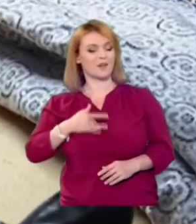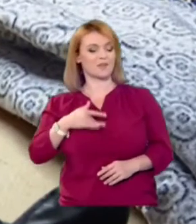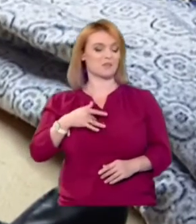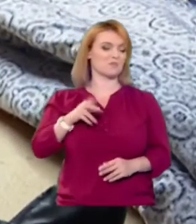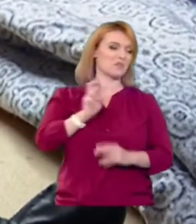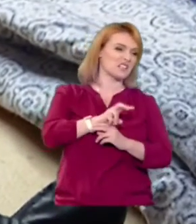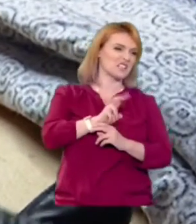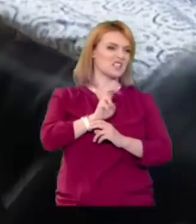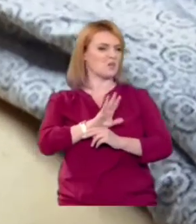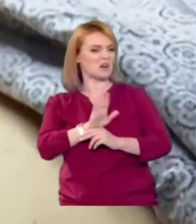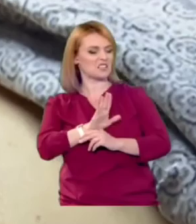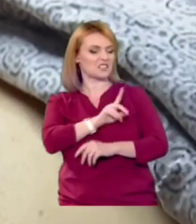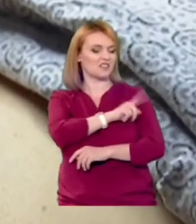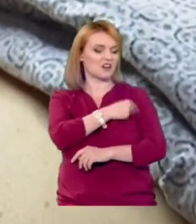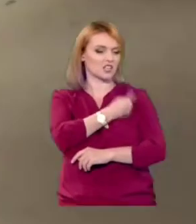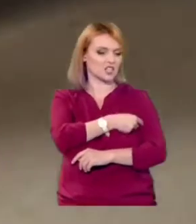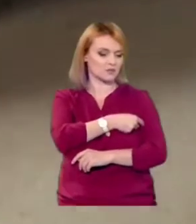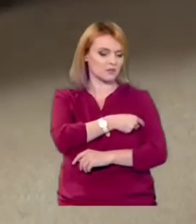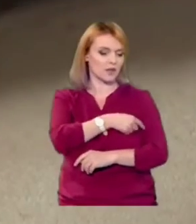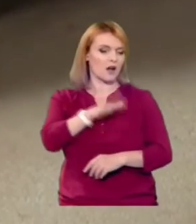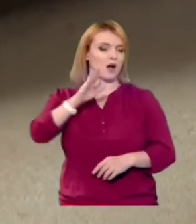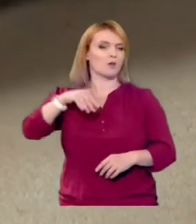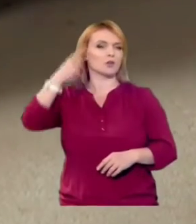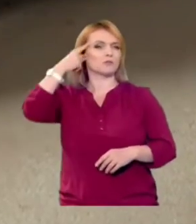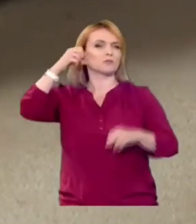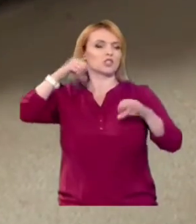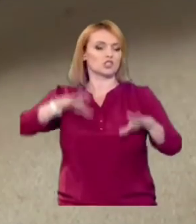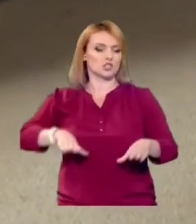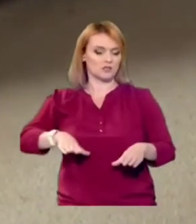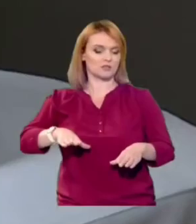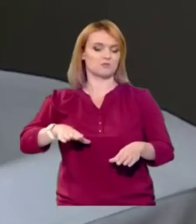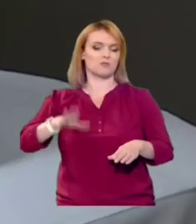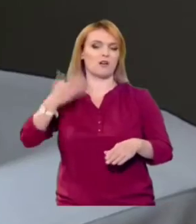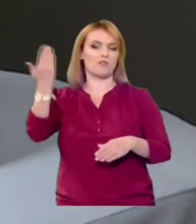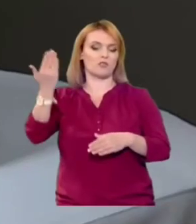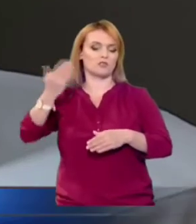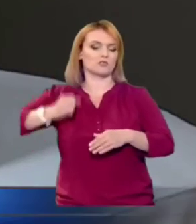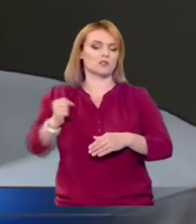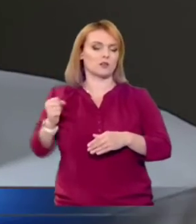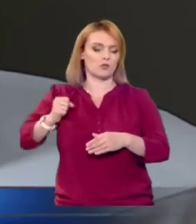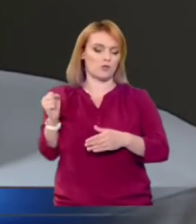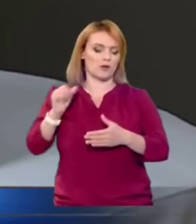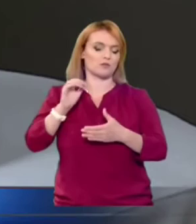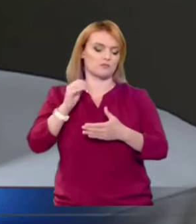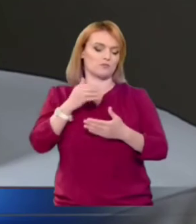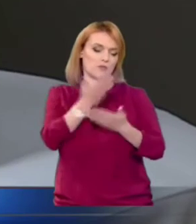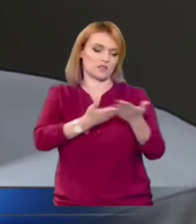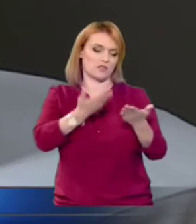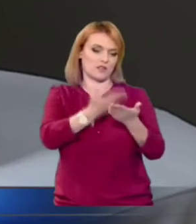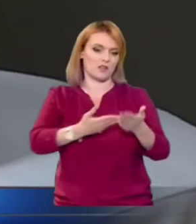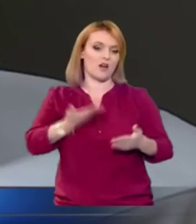specialist doar după ce o cunoștință și-a înlăturat problema ușor și fără consecințe. Chiar când mă spălam,